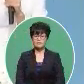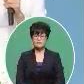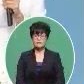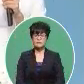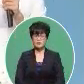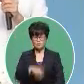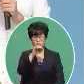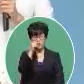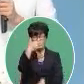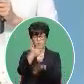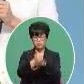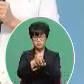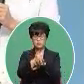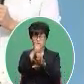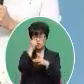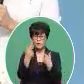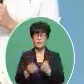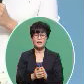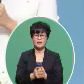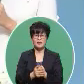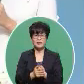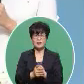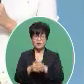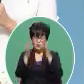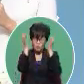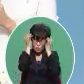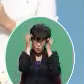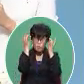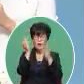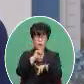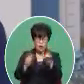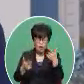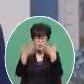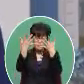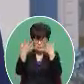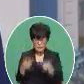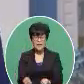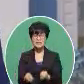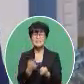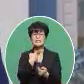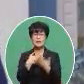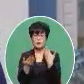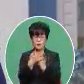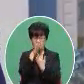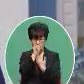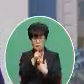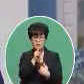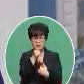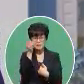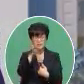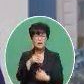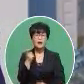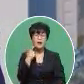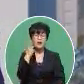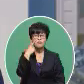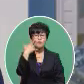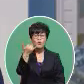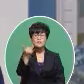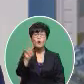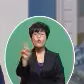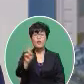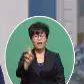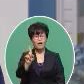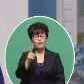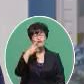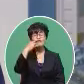새우 주어진 족발 들어올까 이제 산전수전 공중전 멍이 온갖 아첨을 닭 겪으셨던 했는데 양봉 운임이 어떤분이 셨을 까지